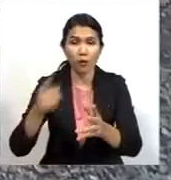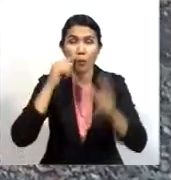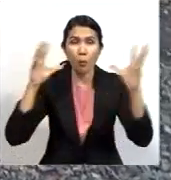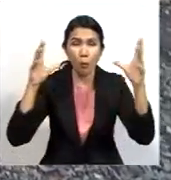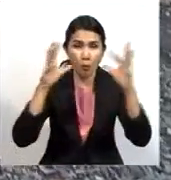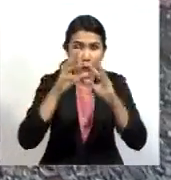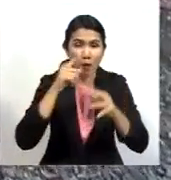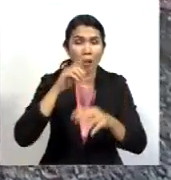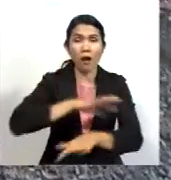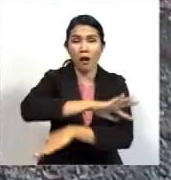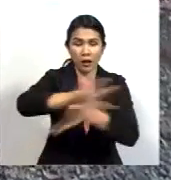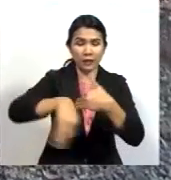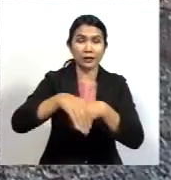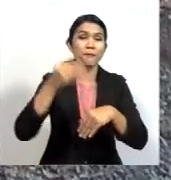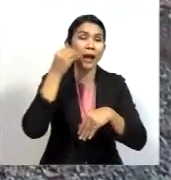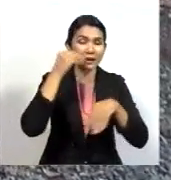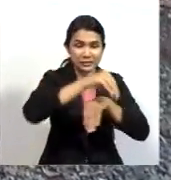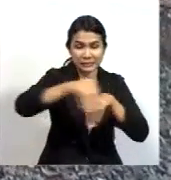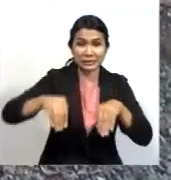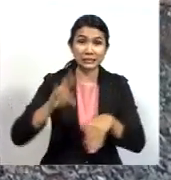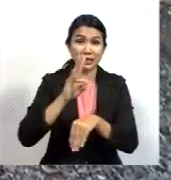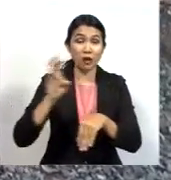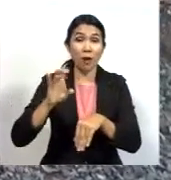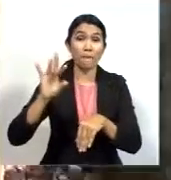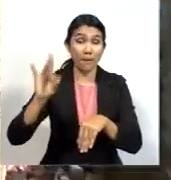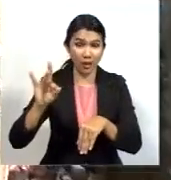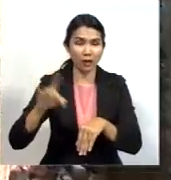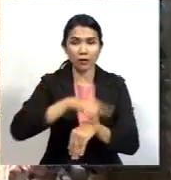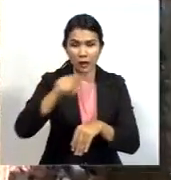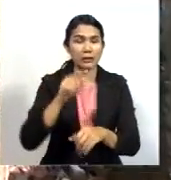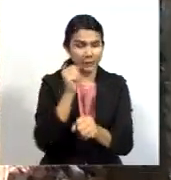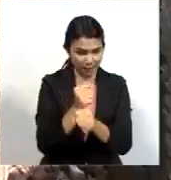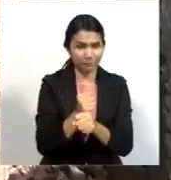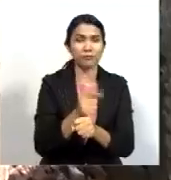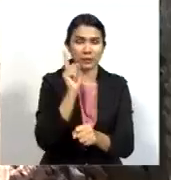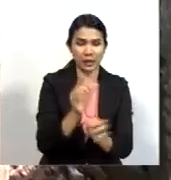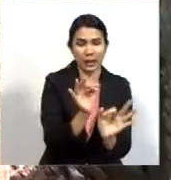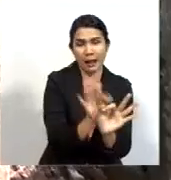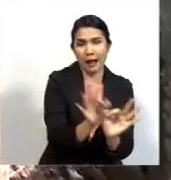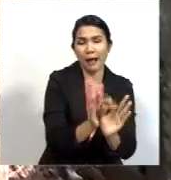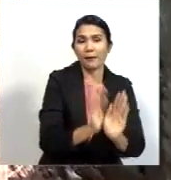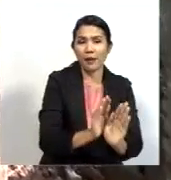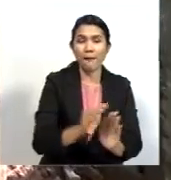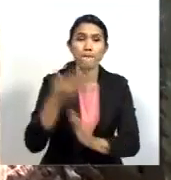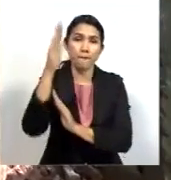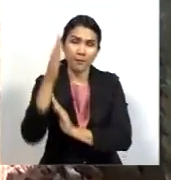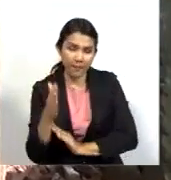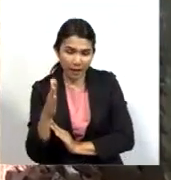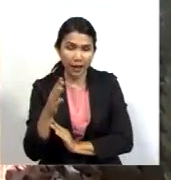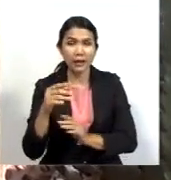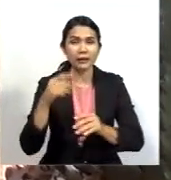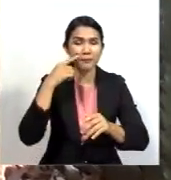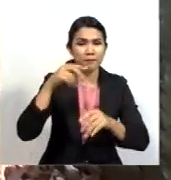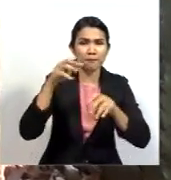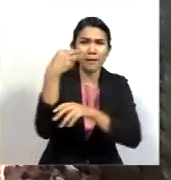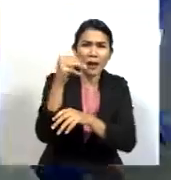ให้ทั้ง708หมู่บ้านเนี่ยจัดทำธนาคารใบไม้ทุกหมู่บ้านเลยครับเพื่อให้ชาวบ้านนำเศษใบไม้กิ่งไม้หรือเศษวัสดุท